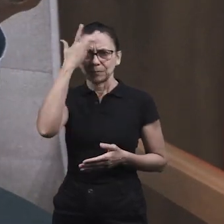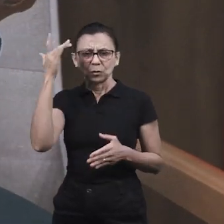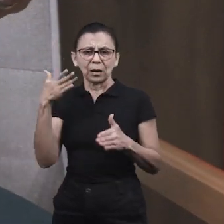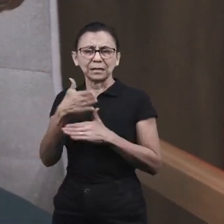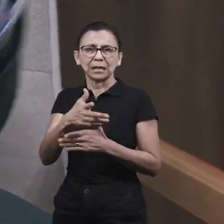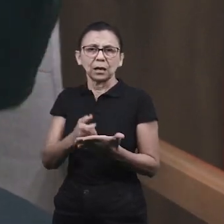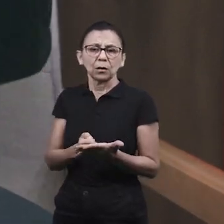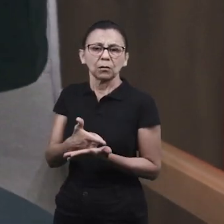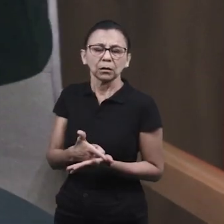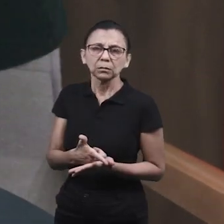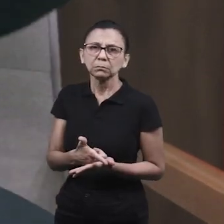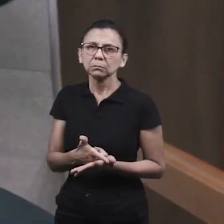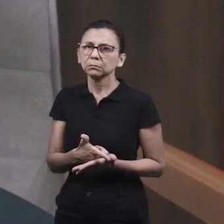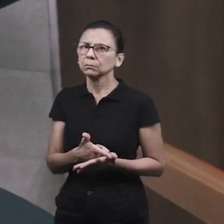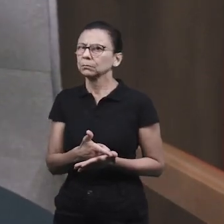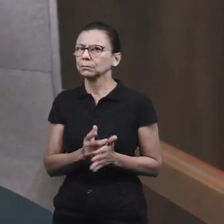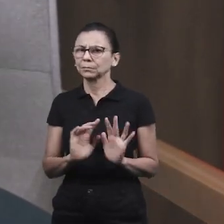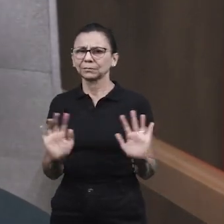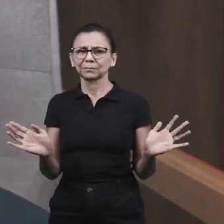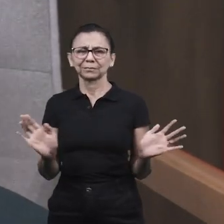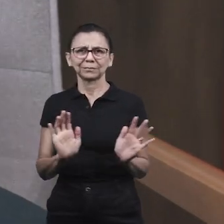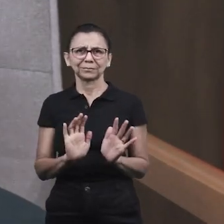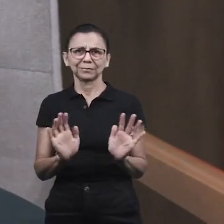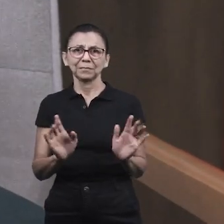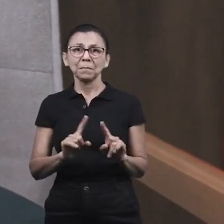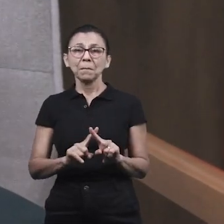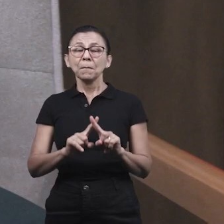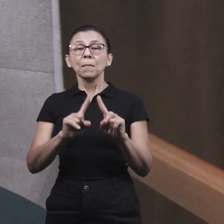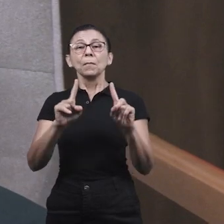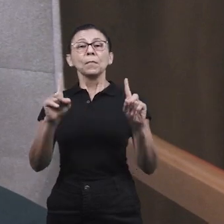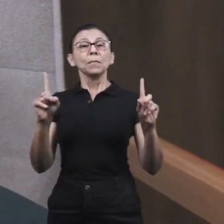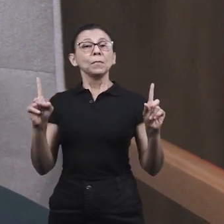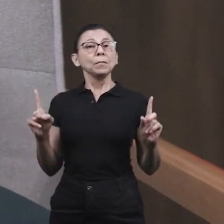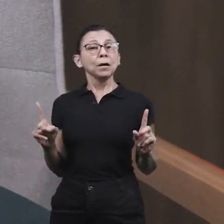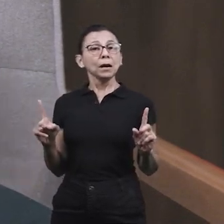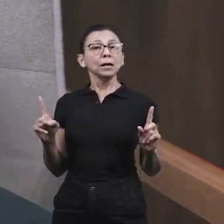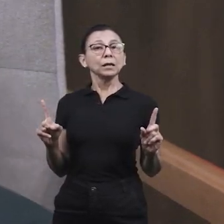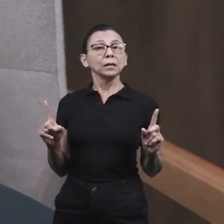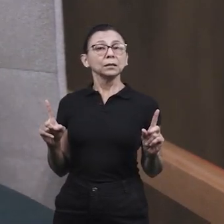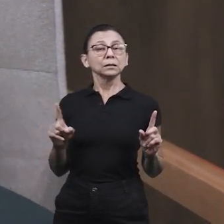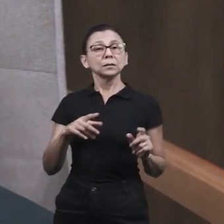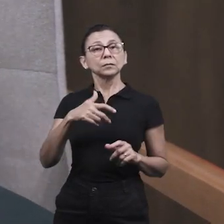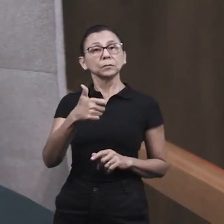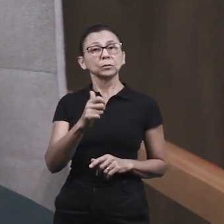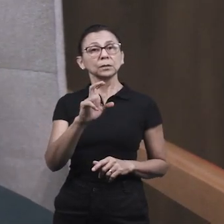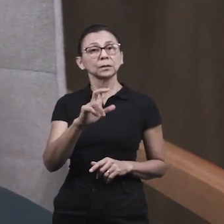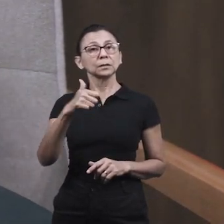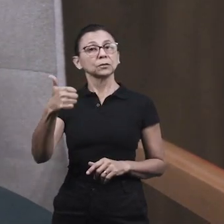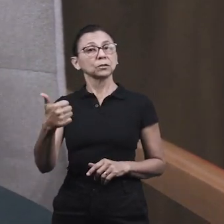latin. Et une autre chose, elle n'était pas disponible pour les gens. Mais avec la